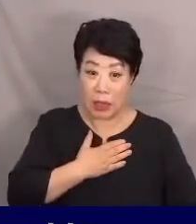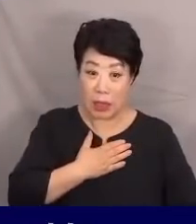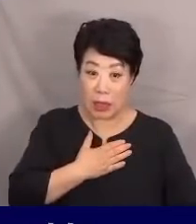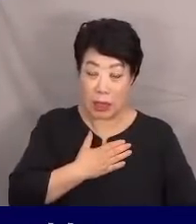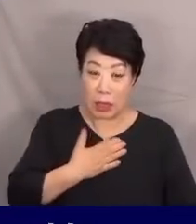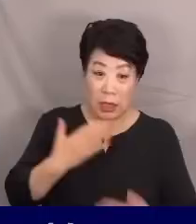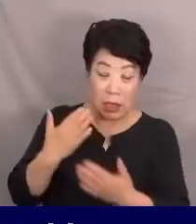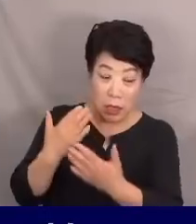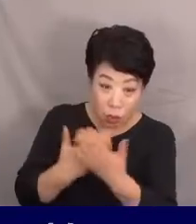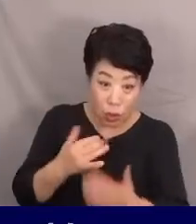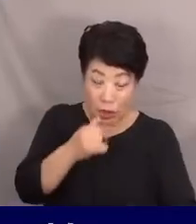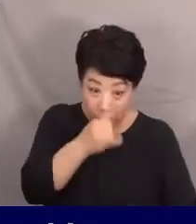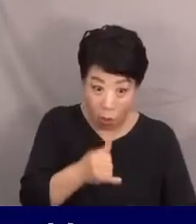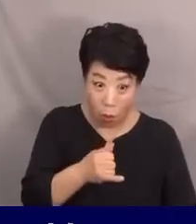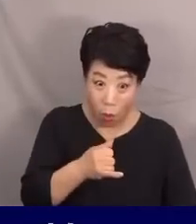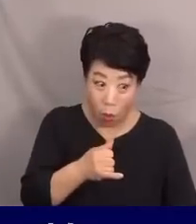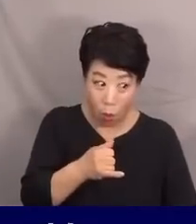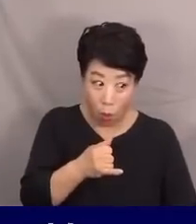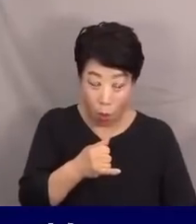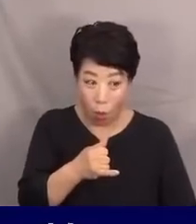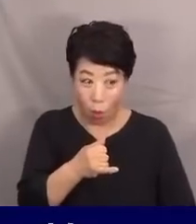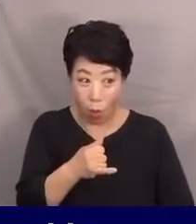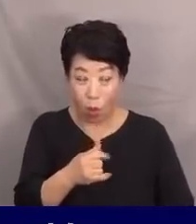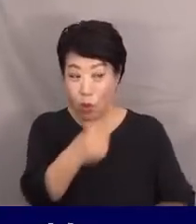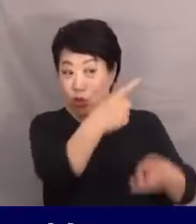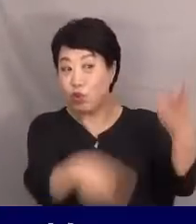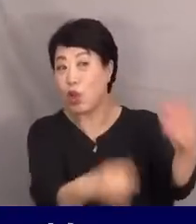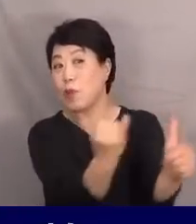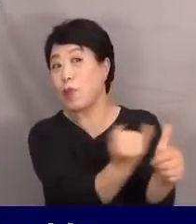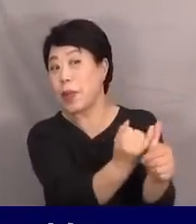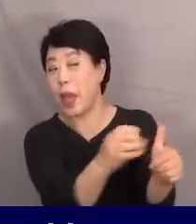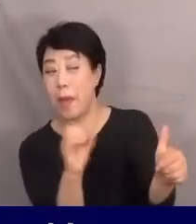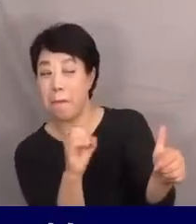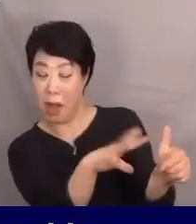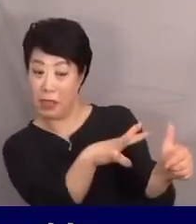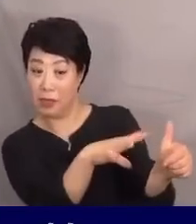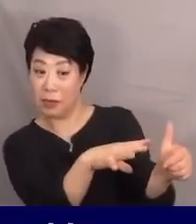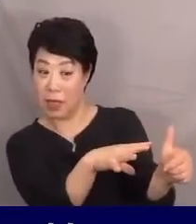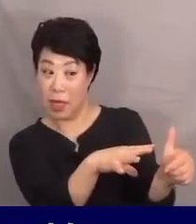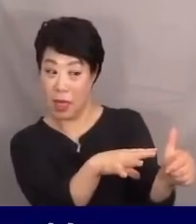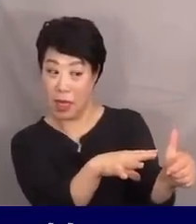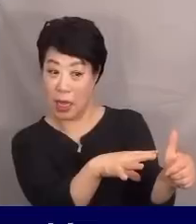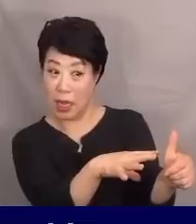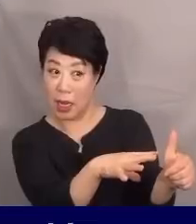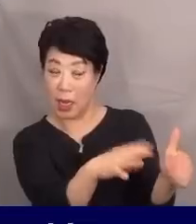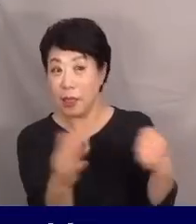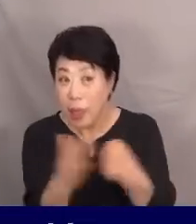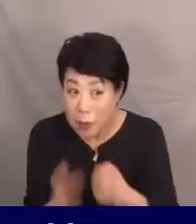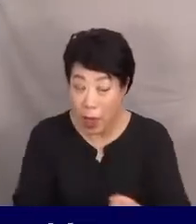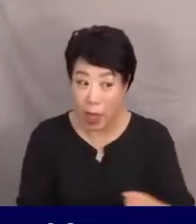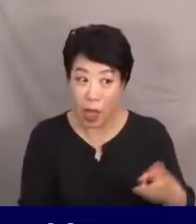김건희와 윤석열에게 속삭였습니다. 그러자 윤석열은